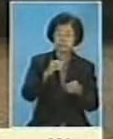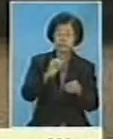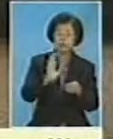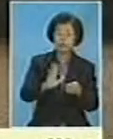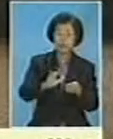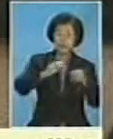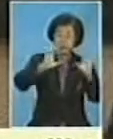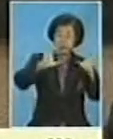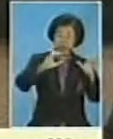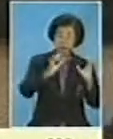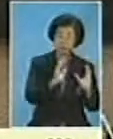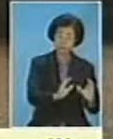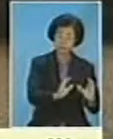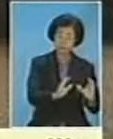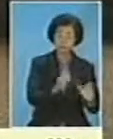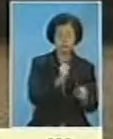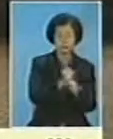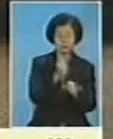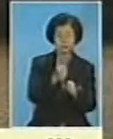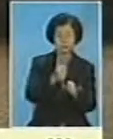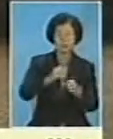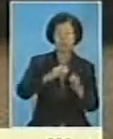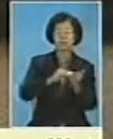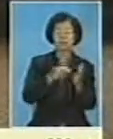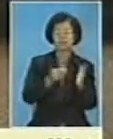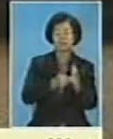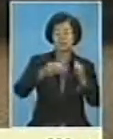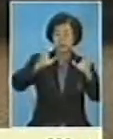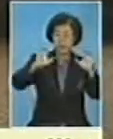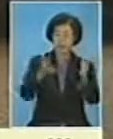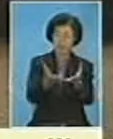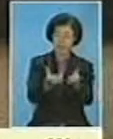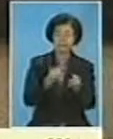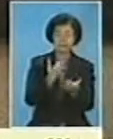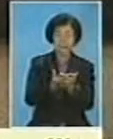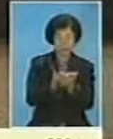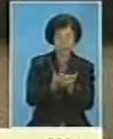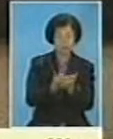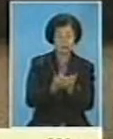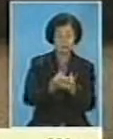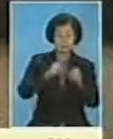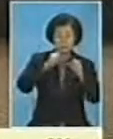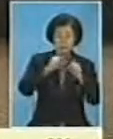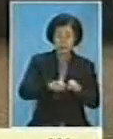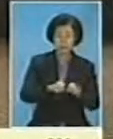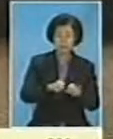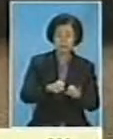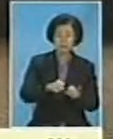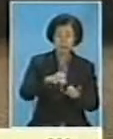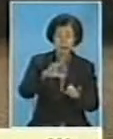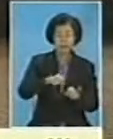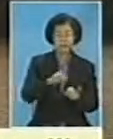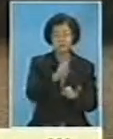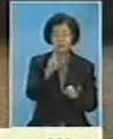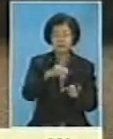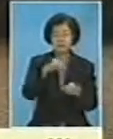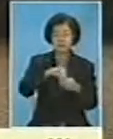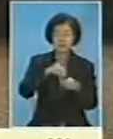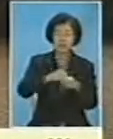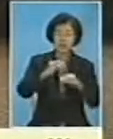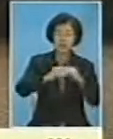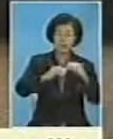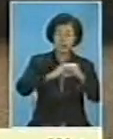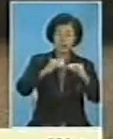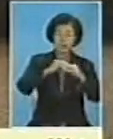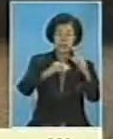ฐบาลได้ย่อมหมายถึงรัฐได้รับเงินที่สามารถนำมาใช้ในโครงการรับจำนำข้